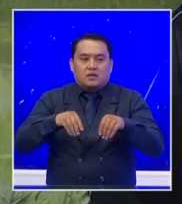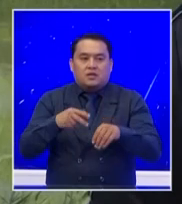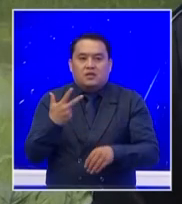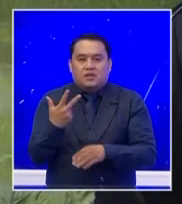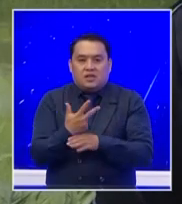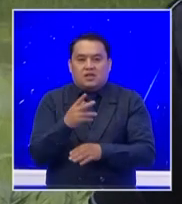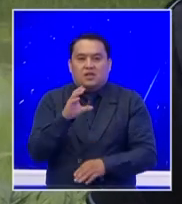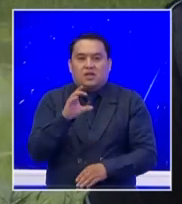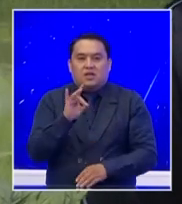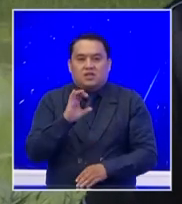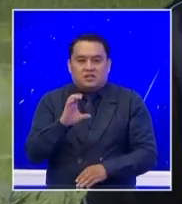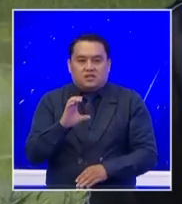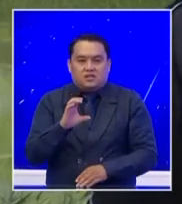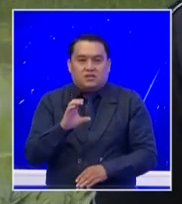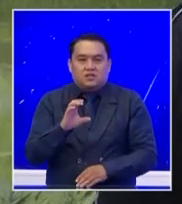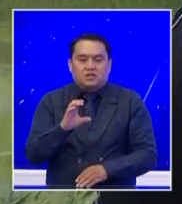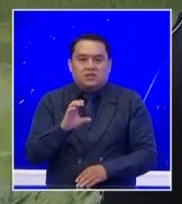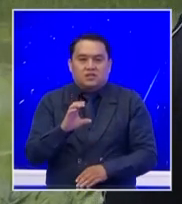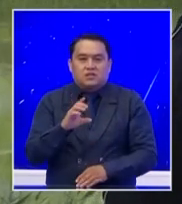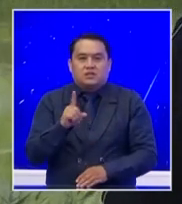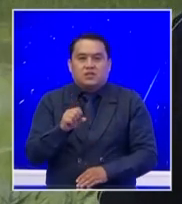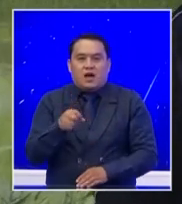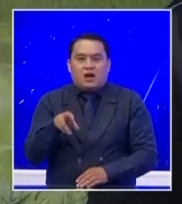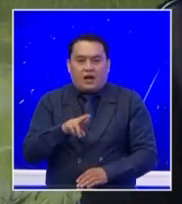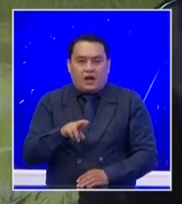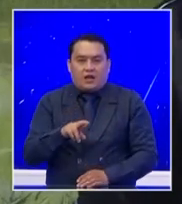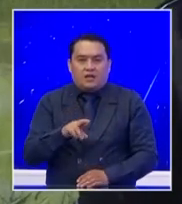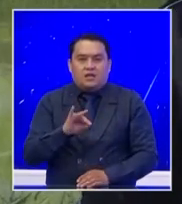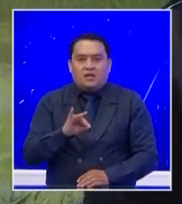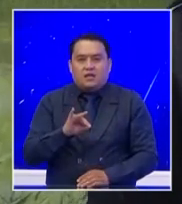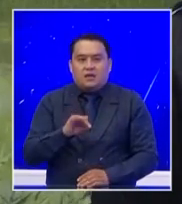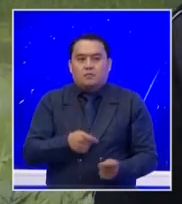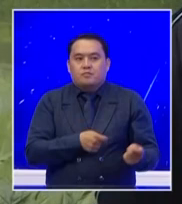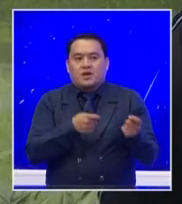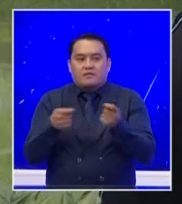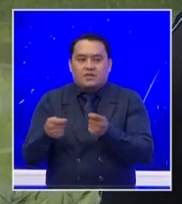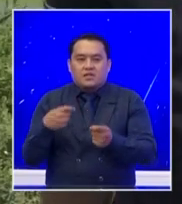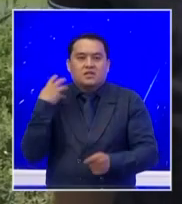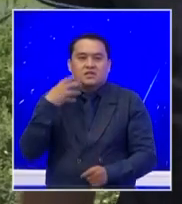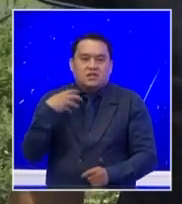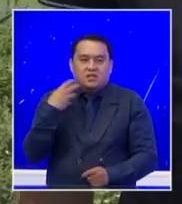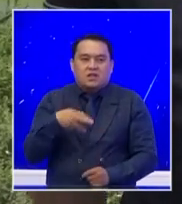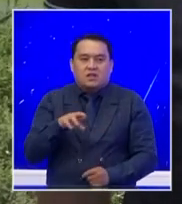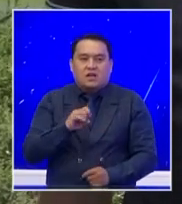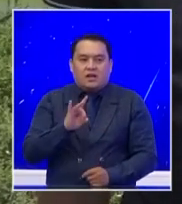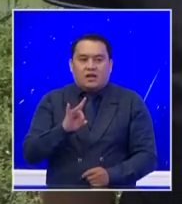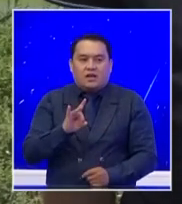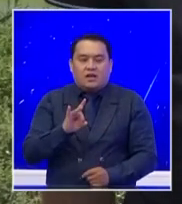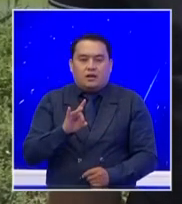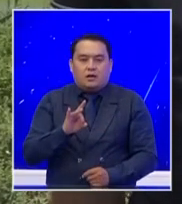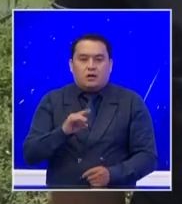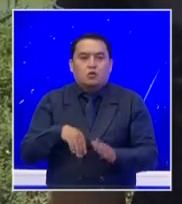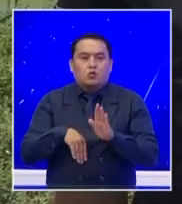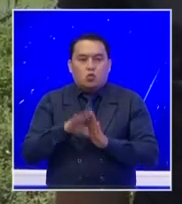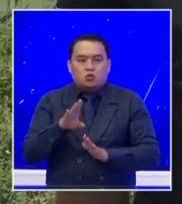риса. Это местные сорта «Заря», «Уштобинский» и привезенный сорт с Козыларды «Янтарь». Самую